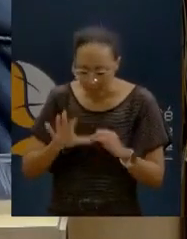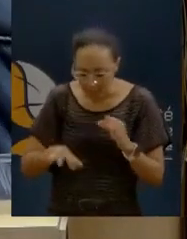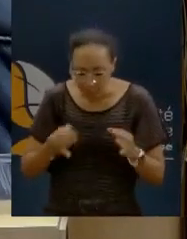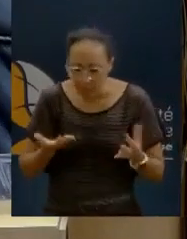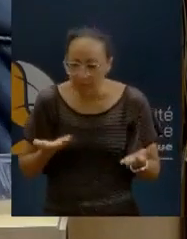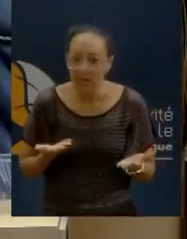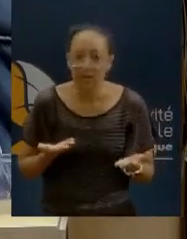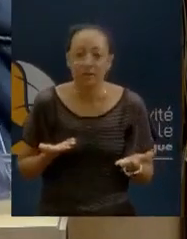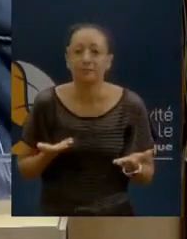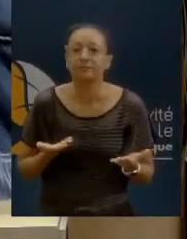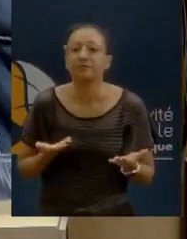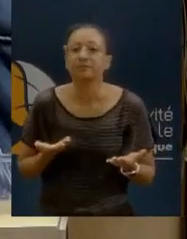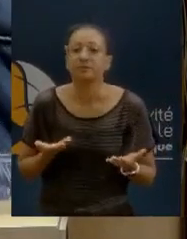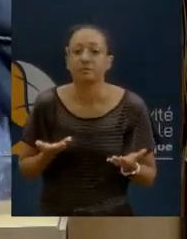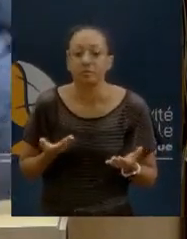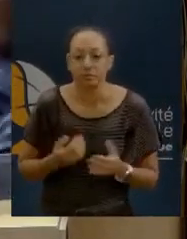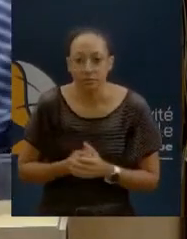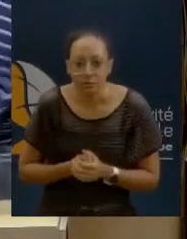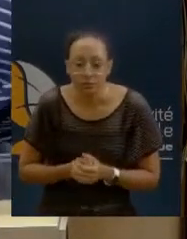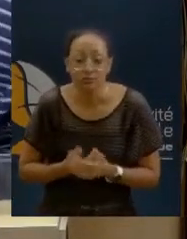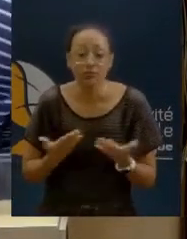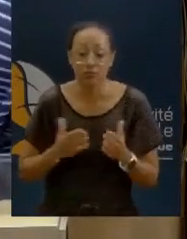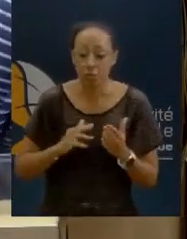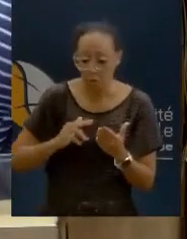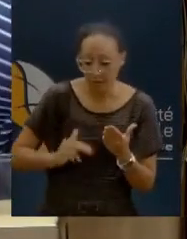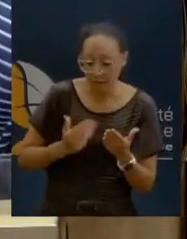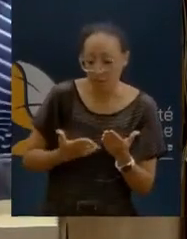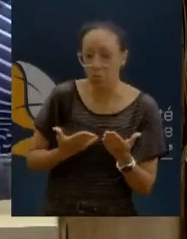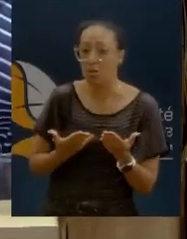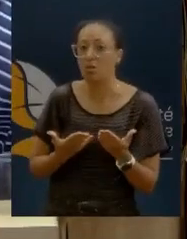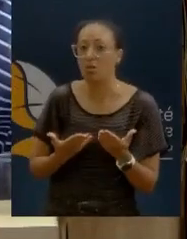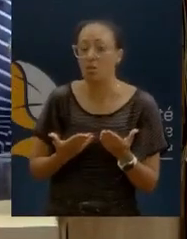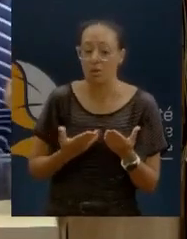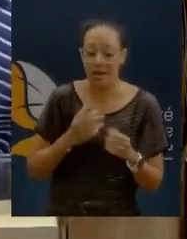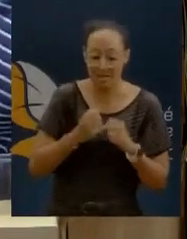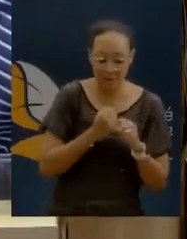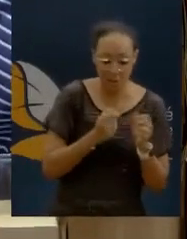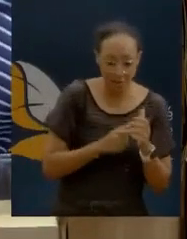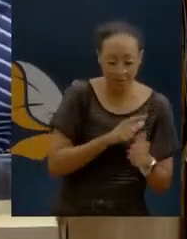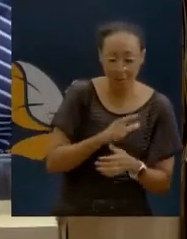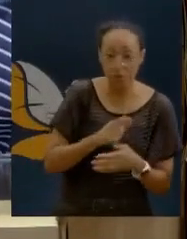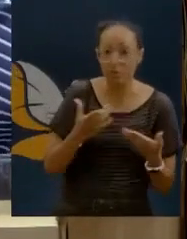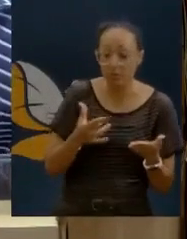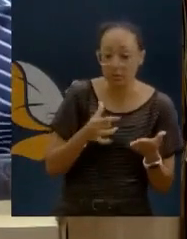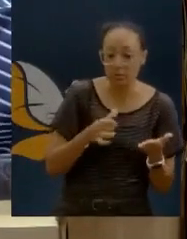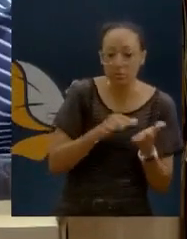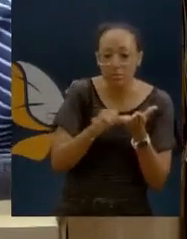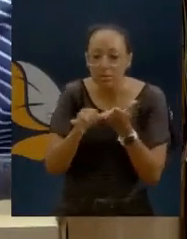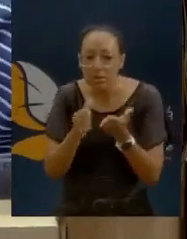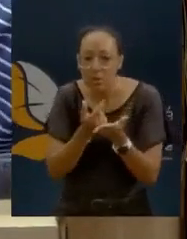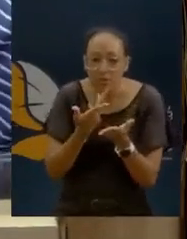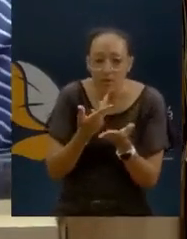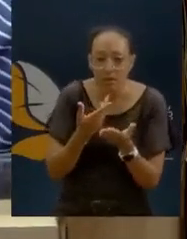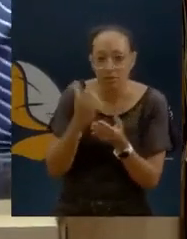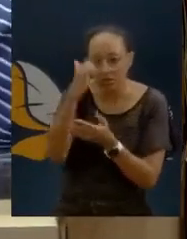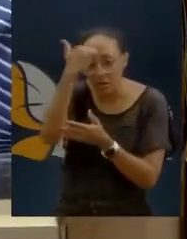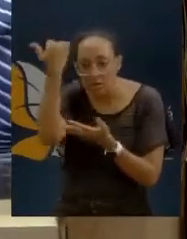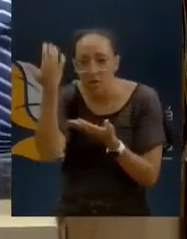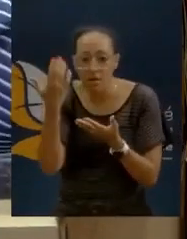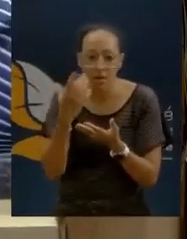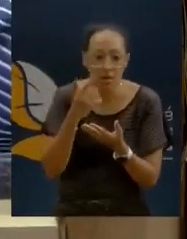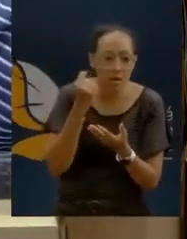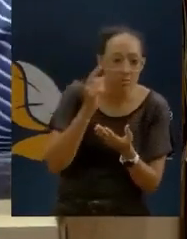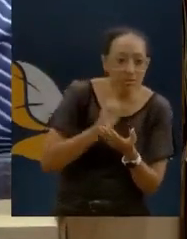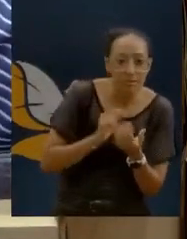rapport. On ne sait pas, la convention que nous avons votée ici en 2022, elle a servi à payer combien de stagiaires, combien d'hommes, combien de